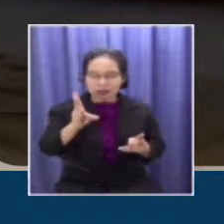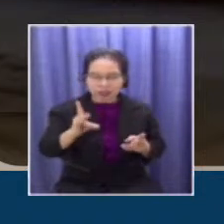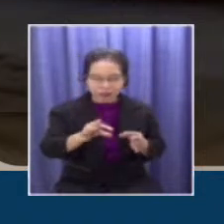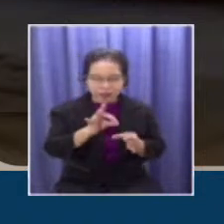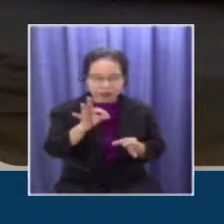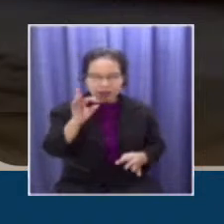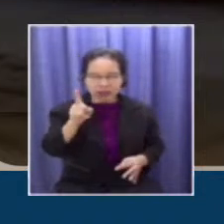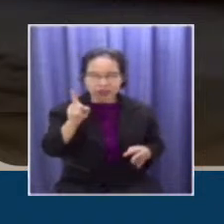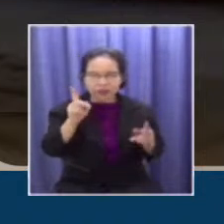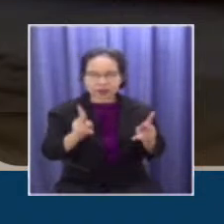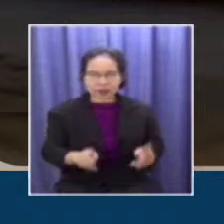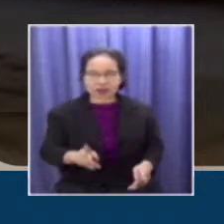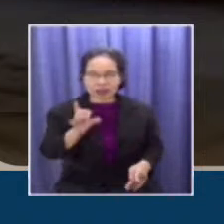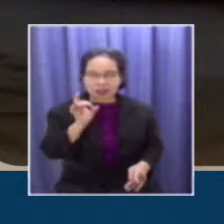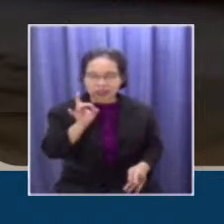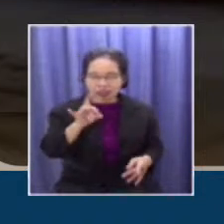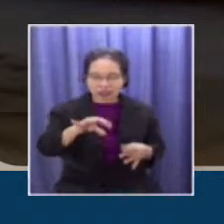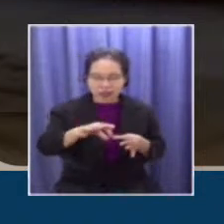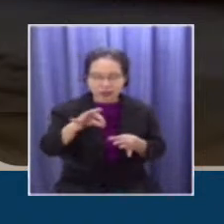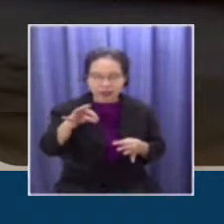nipa baako ahomane